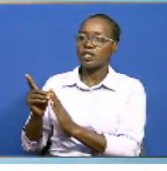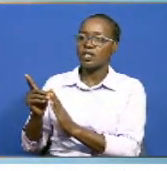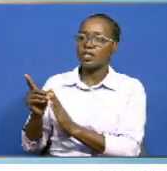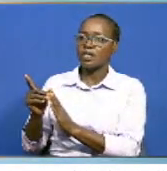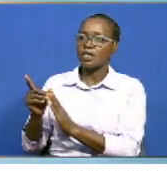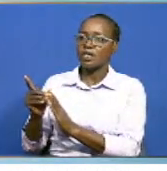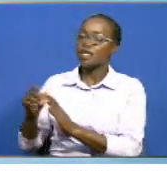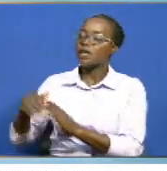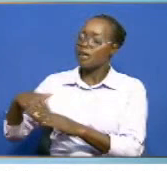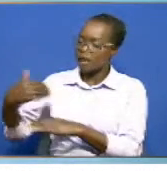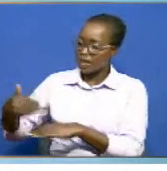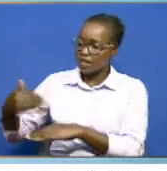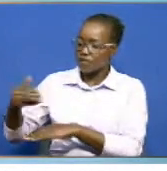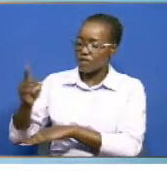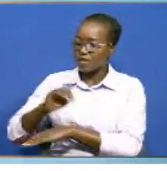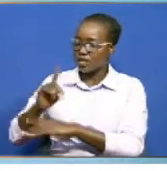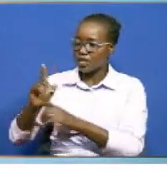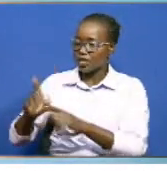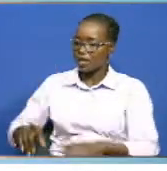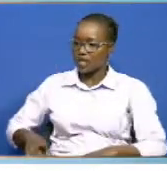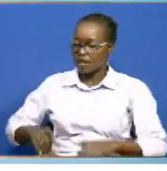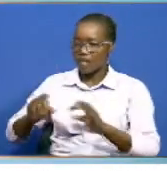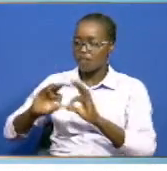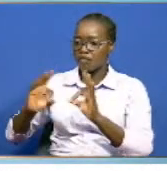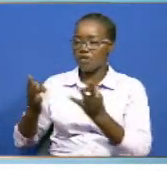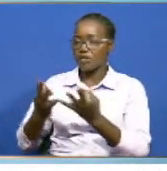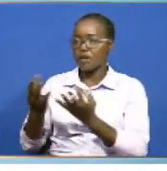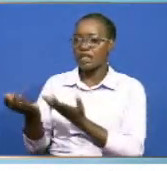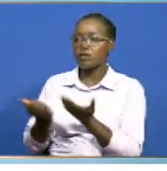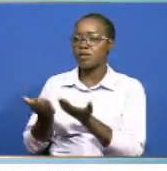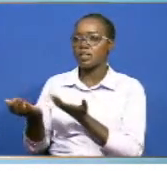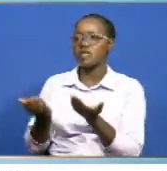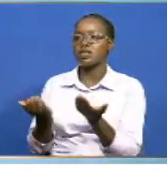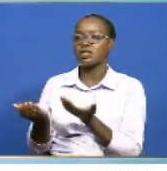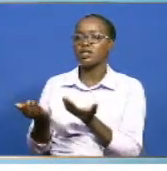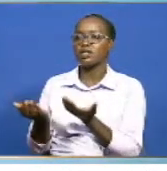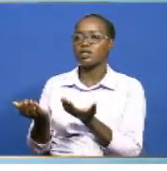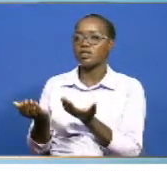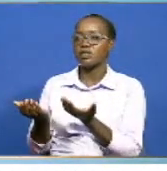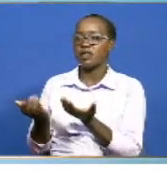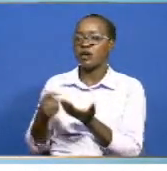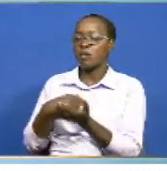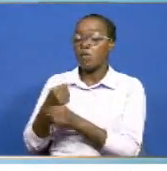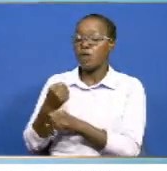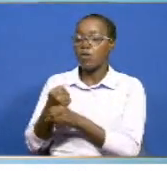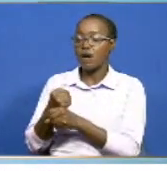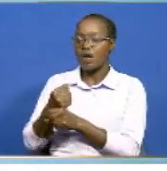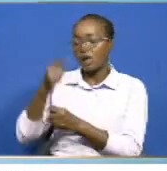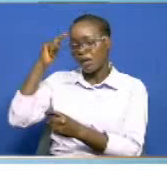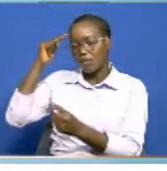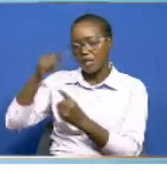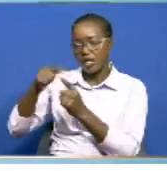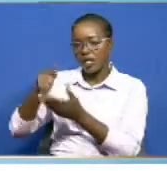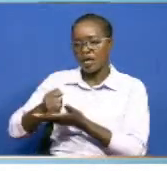maendelezi ya kila siku katika hata familia na kwa biashara. So mimi kazi yangu haswa ni